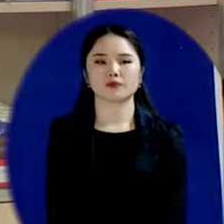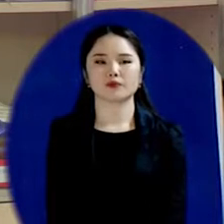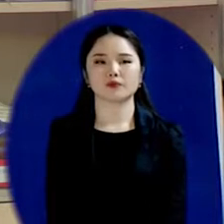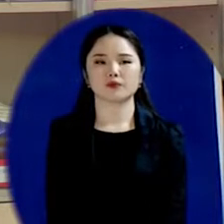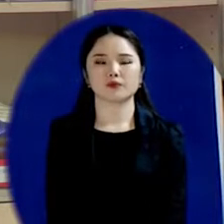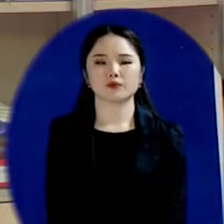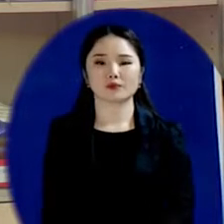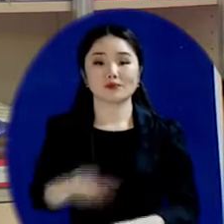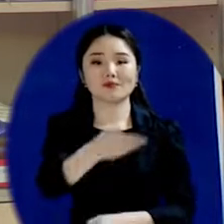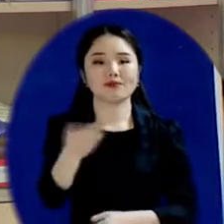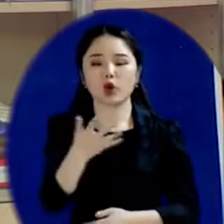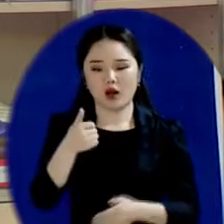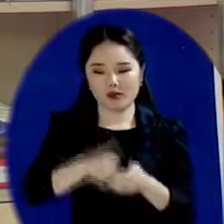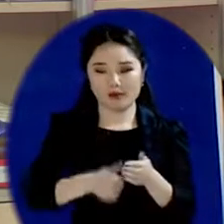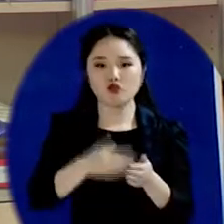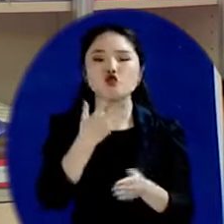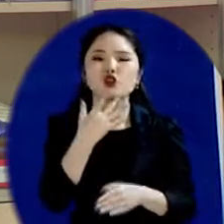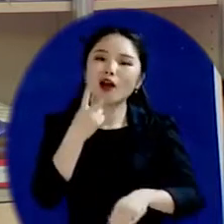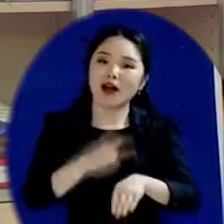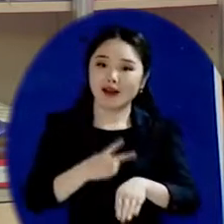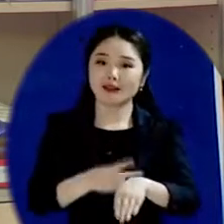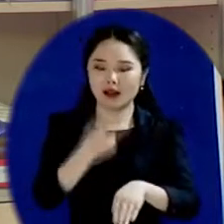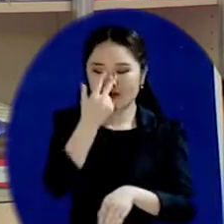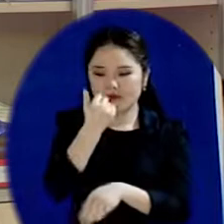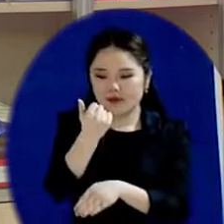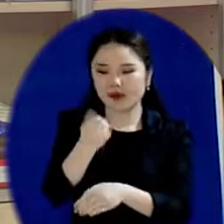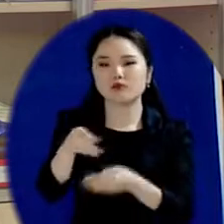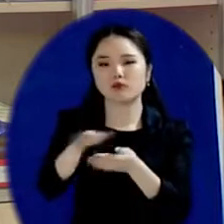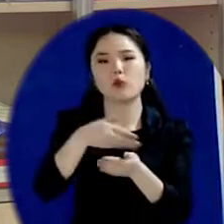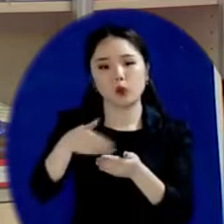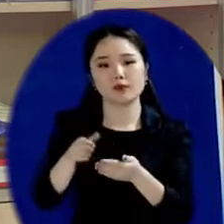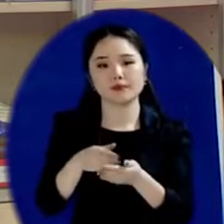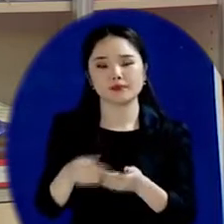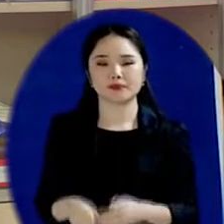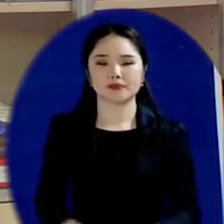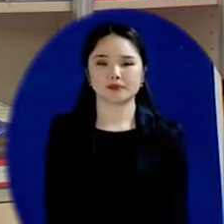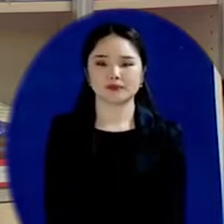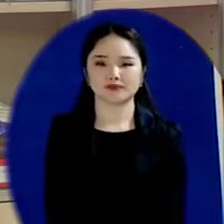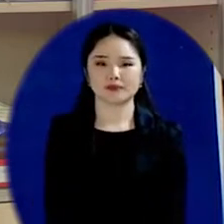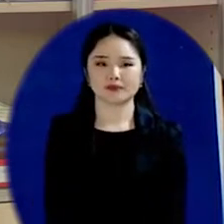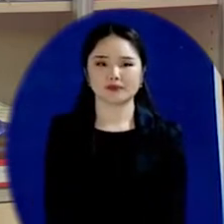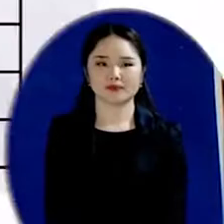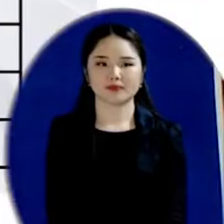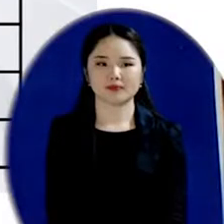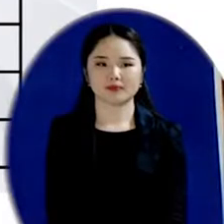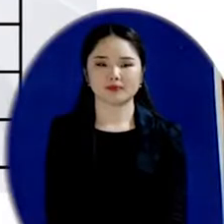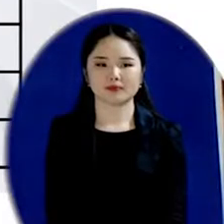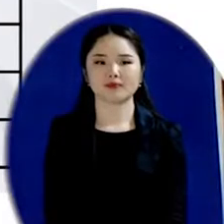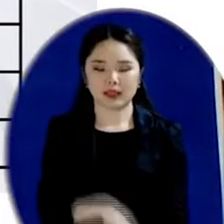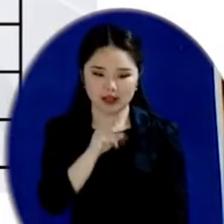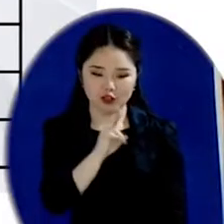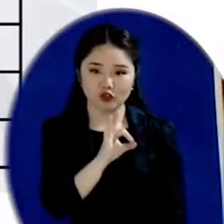Та нар бол дэвтэр дээр өнгийн харандаагаараа цэвэрхэн гоё буднаа. Зүгэй. За